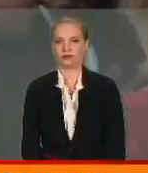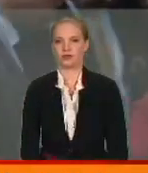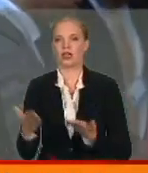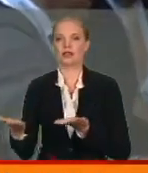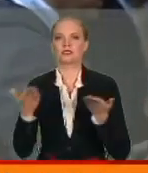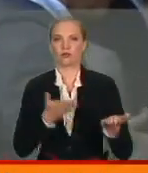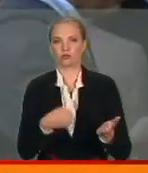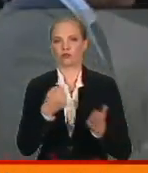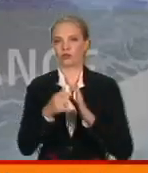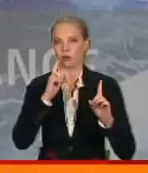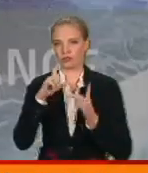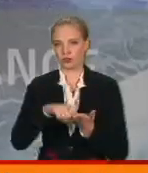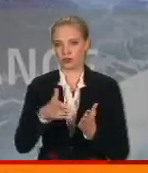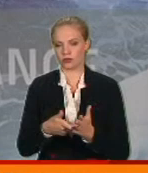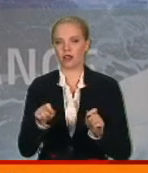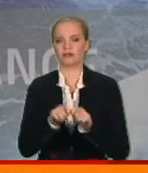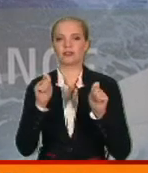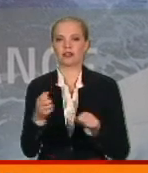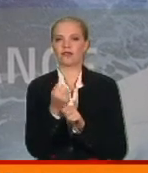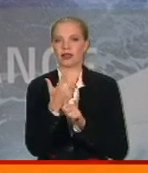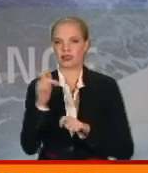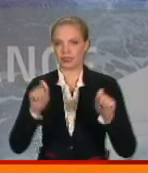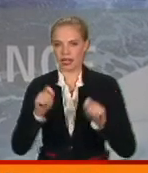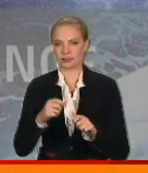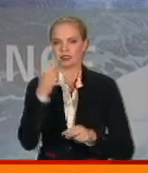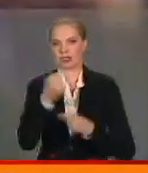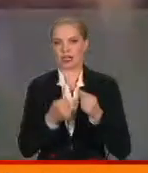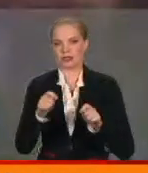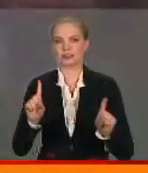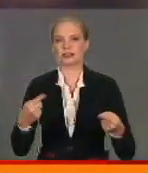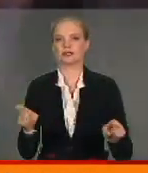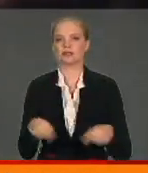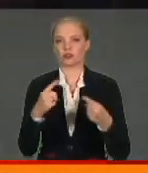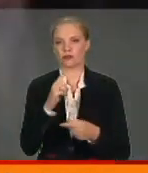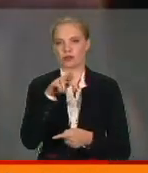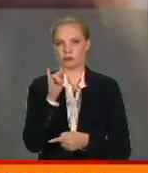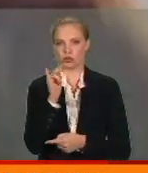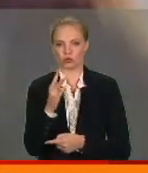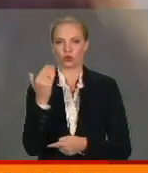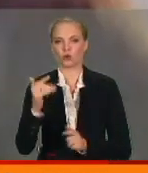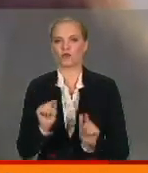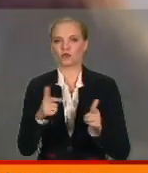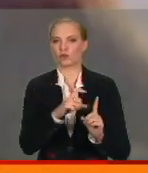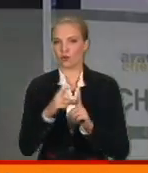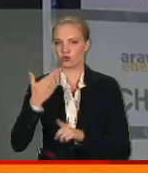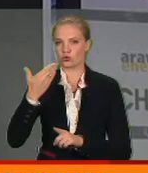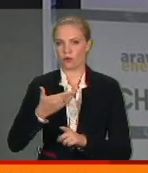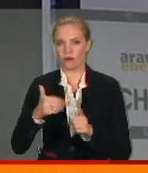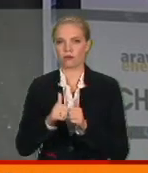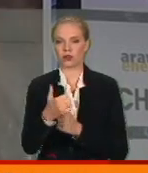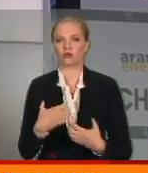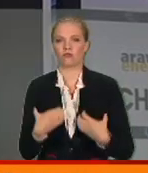у конференційну залу відкриває 13-й ЄС традиційно засновник Віктор Пінчук проте його вступному слову передує